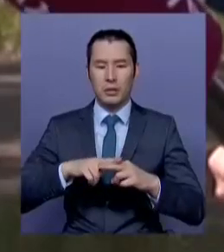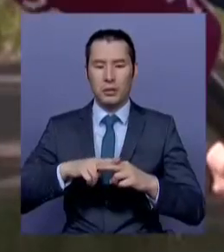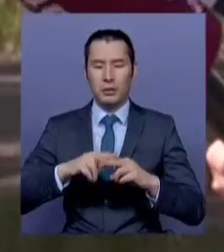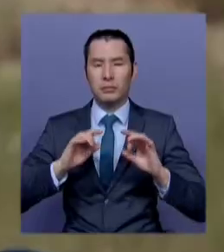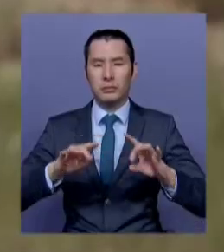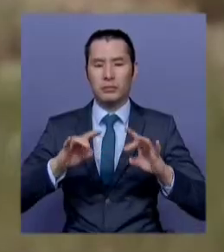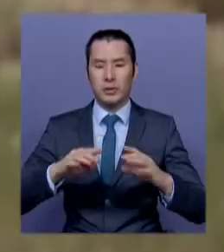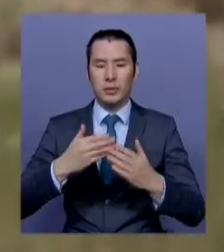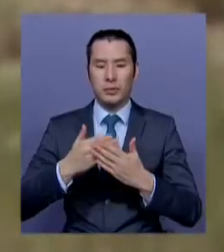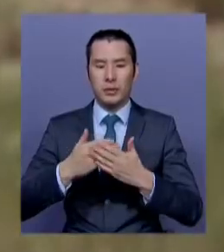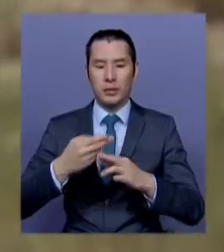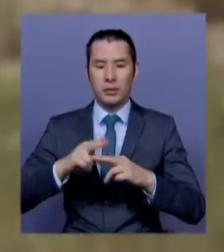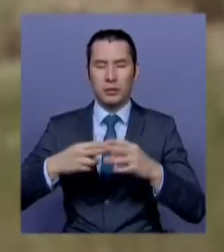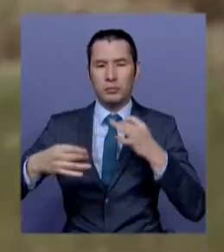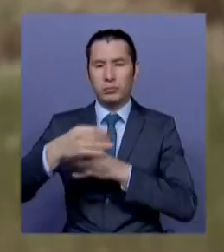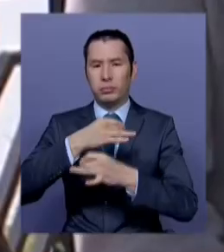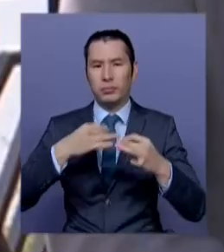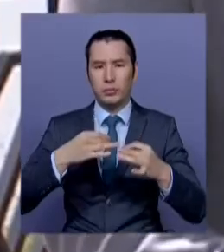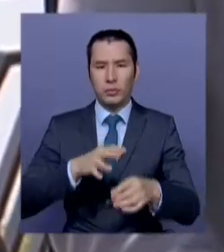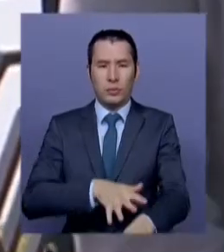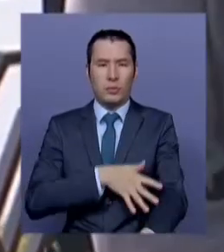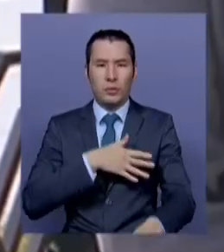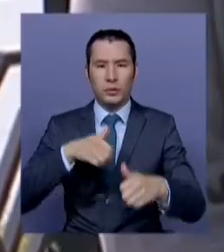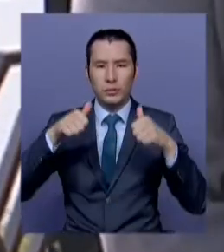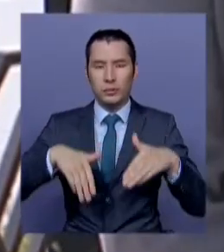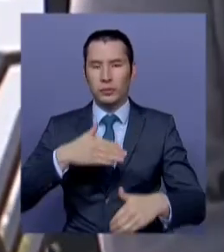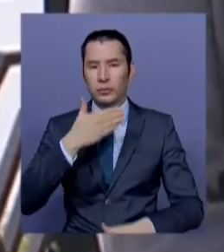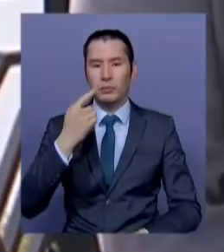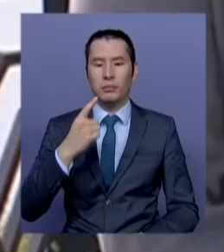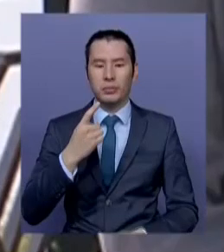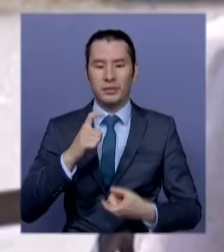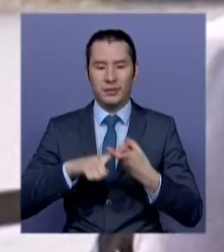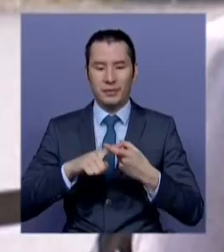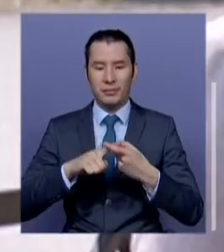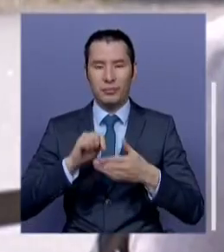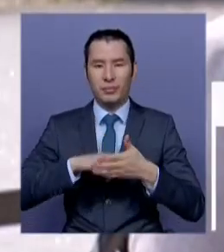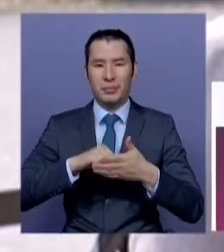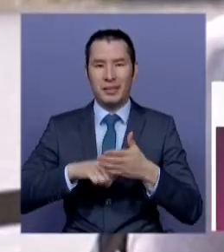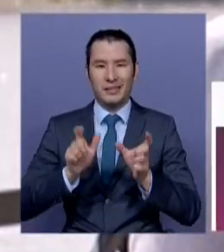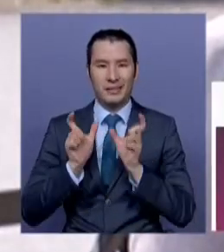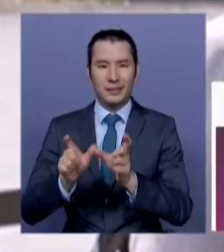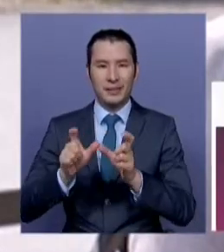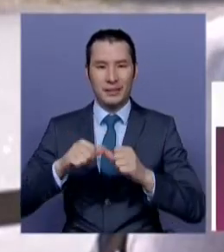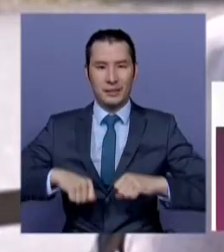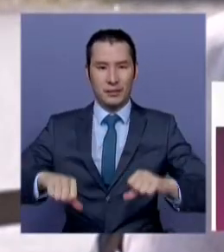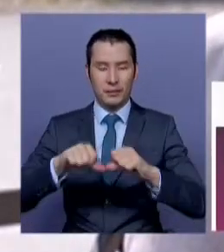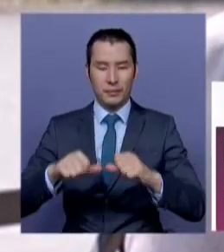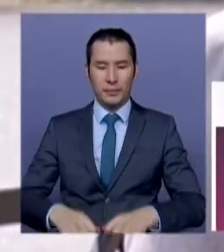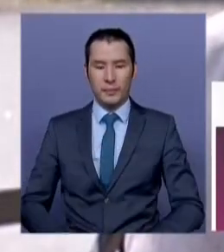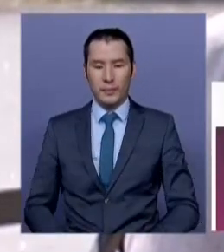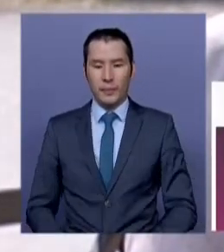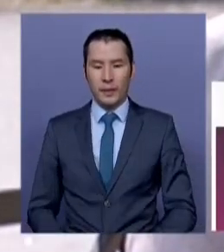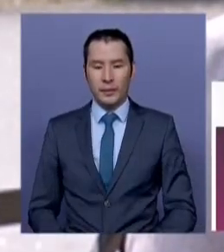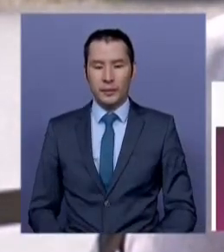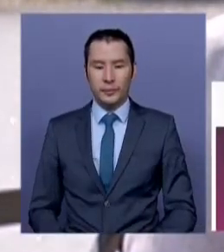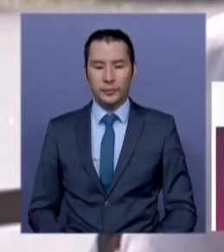түсіндірді. Айтуынша, толыққанды талқылау жүргізуге төтенше жағдай мен карантин режимі айтарлықтай әсер еткен. Енді бейбіт шеру өткізу үшін